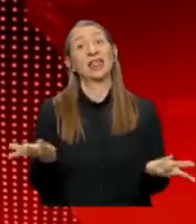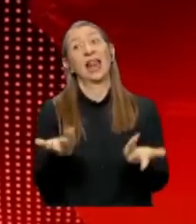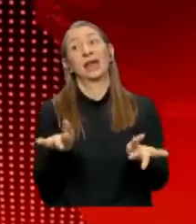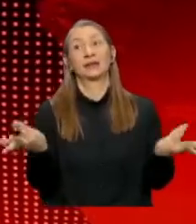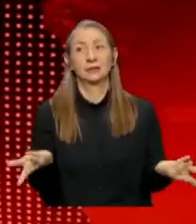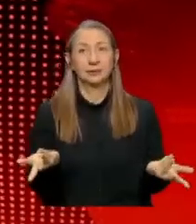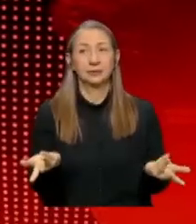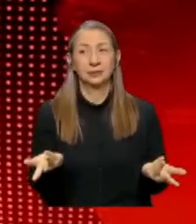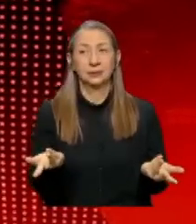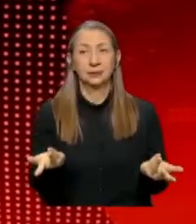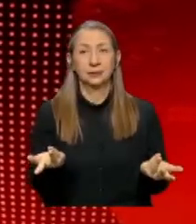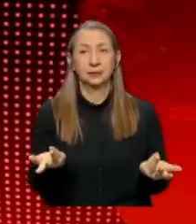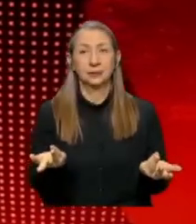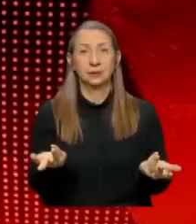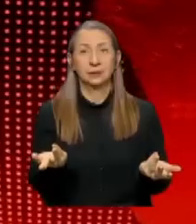neler?